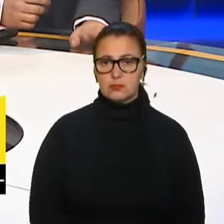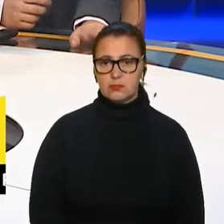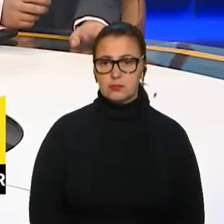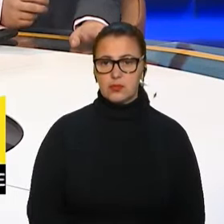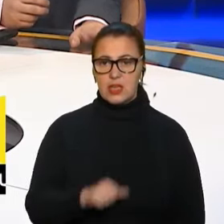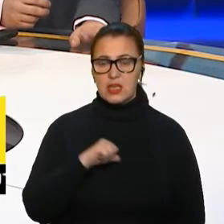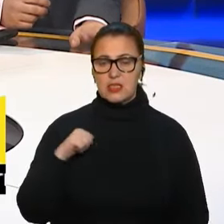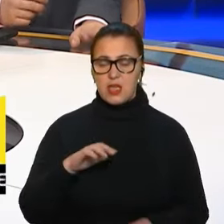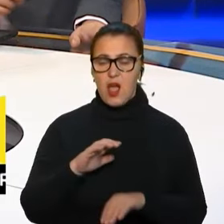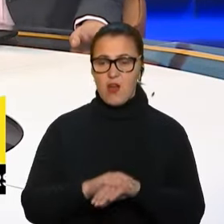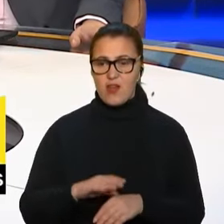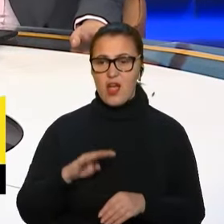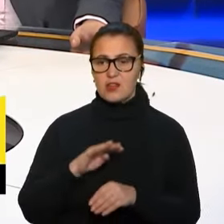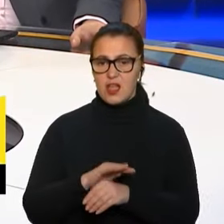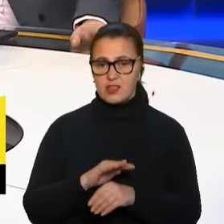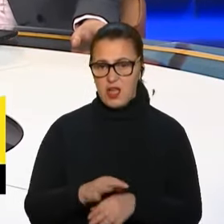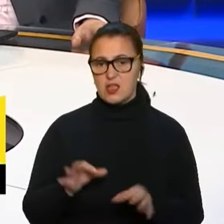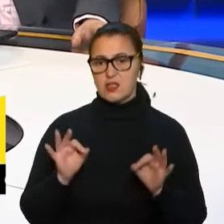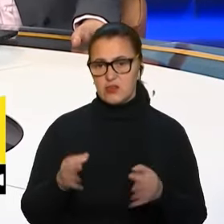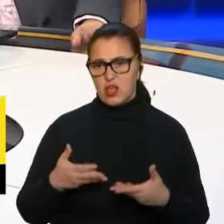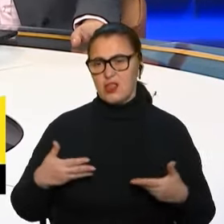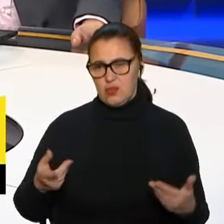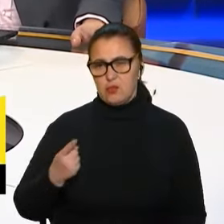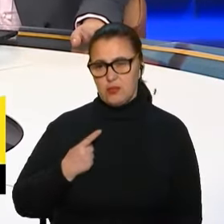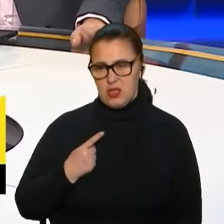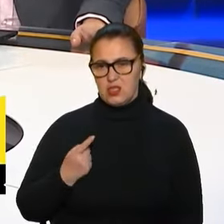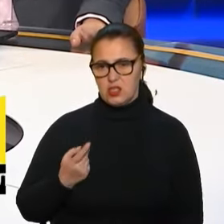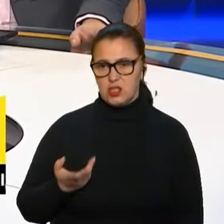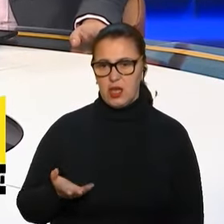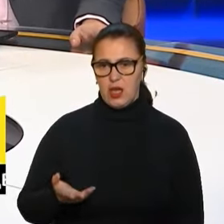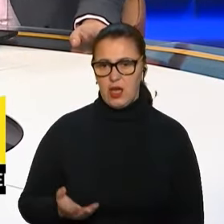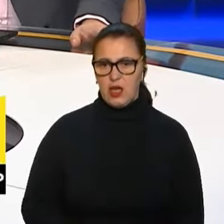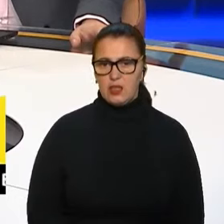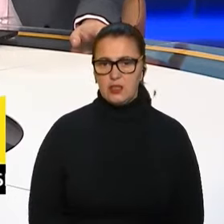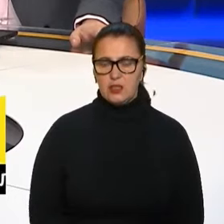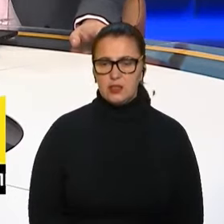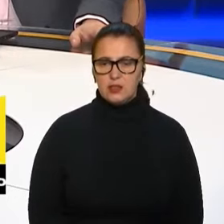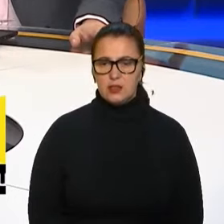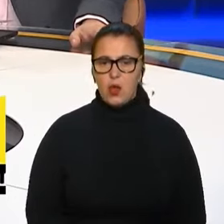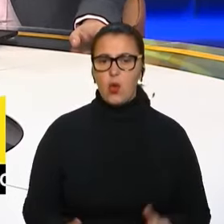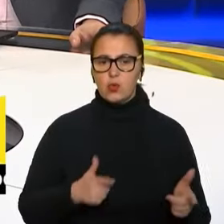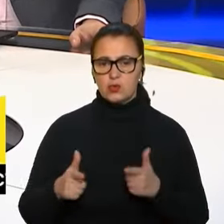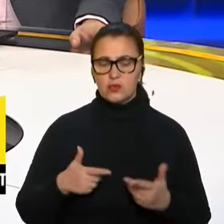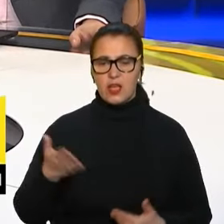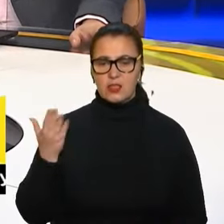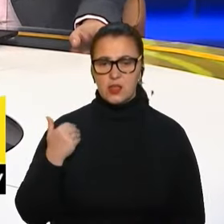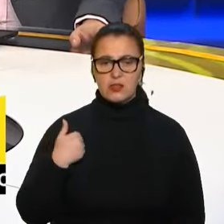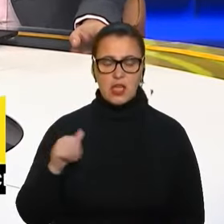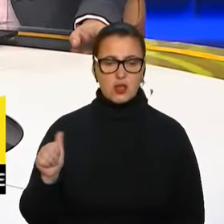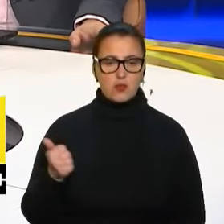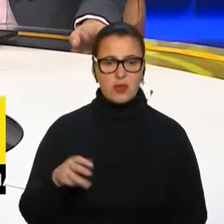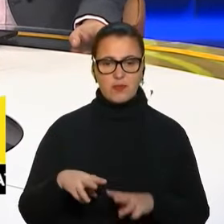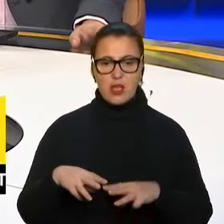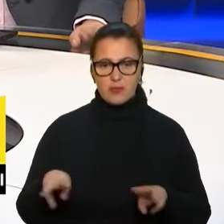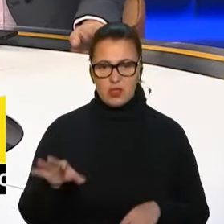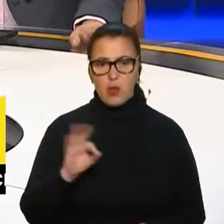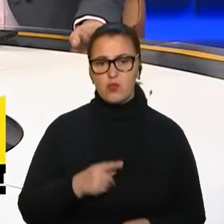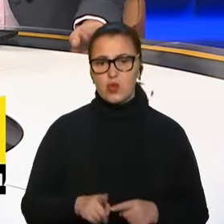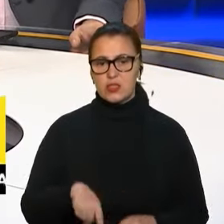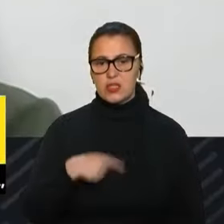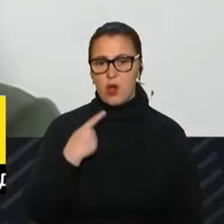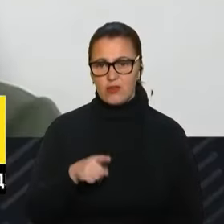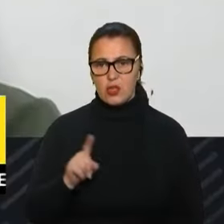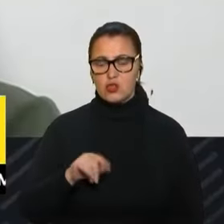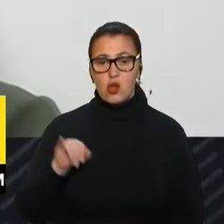Сам факт атаки, конечно, мы ожидали, в принципе, готовились к этому уже давно. Наш премьер-министр об этом говорил, о том, что